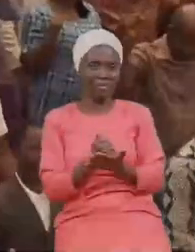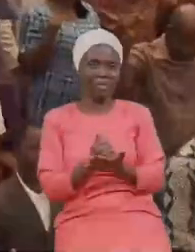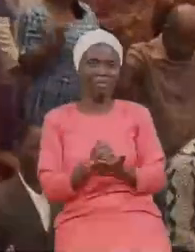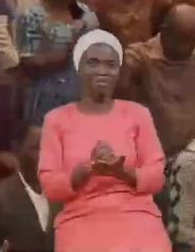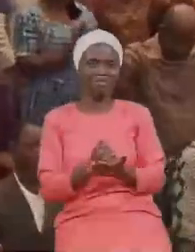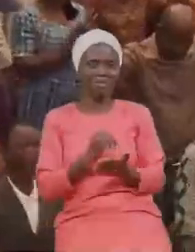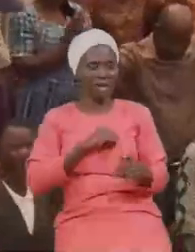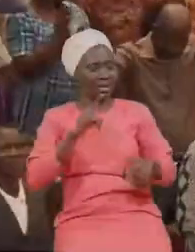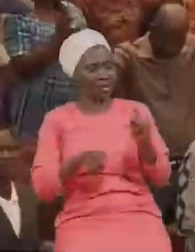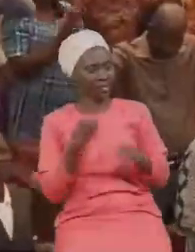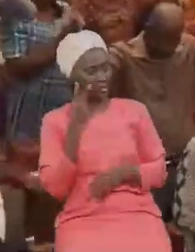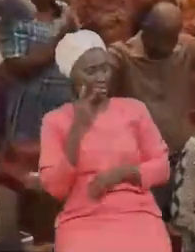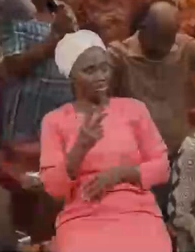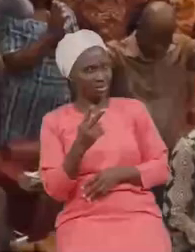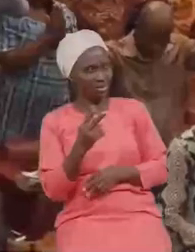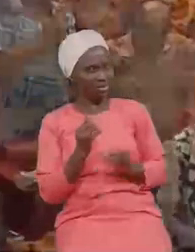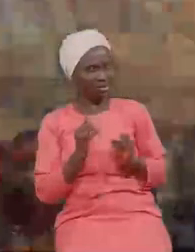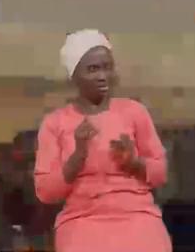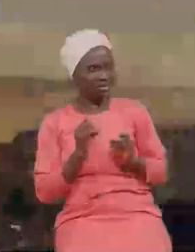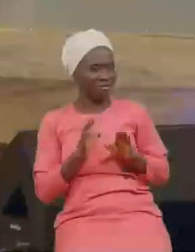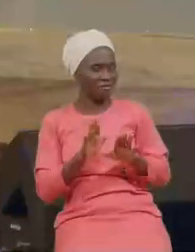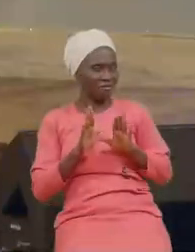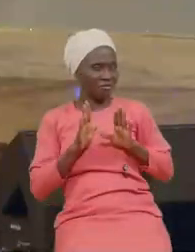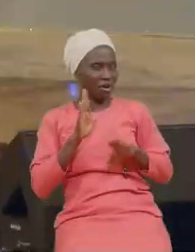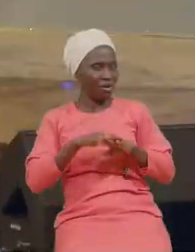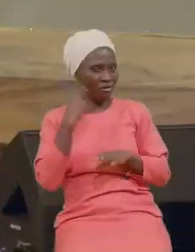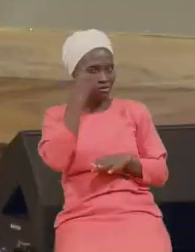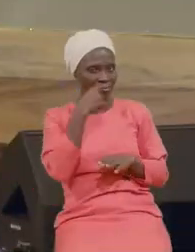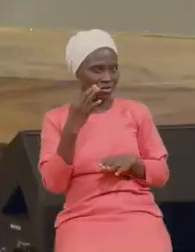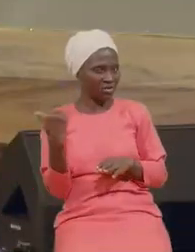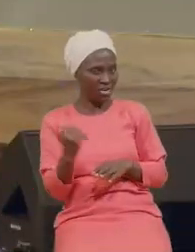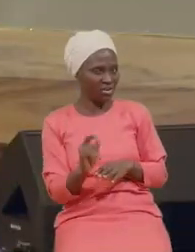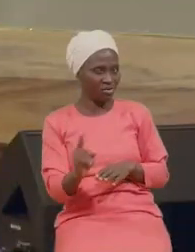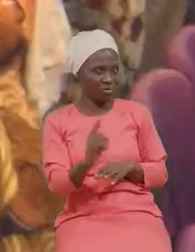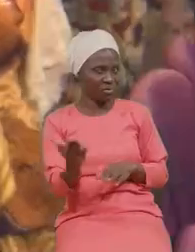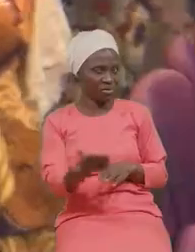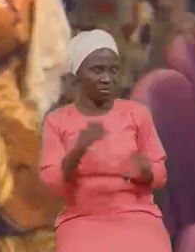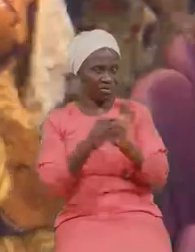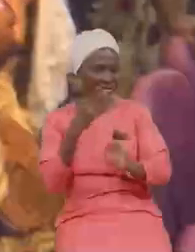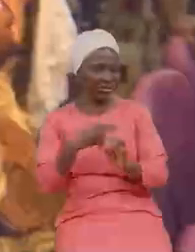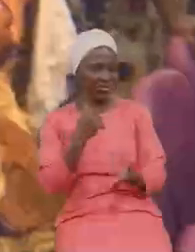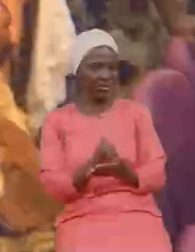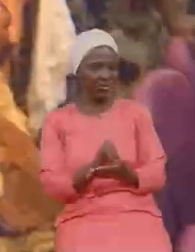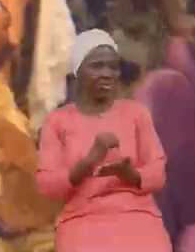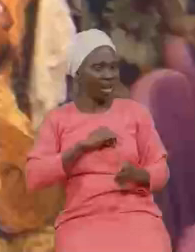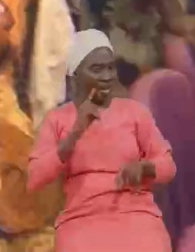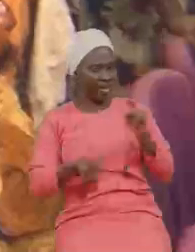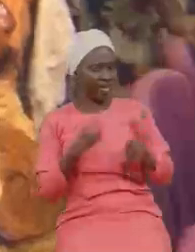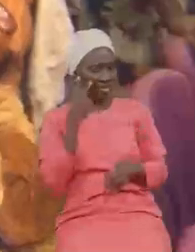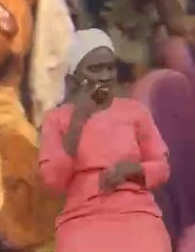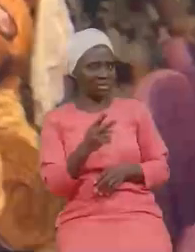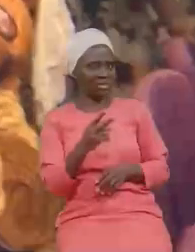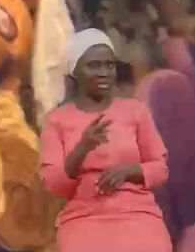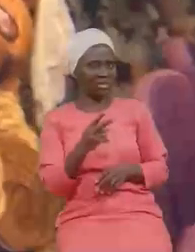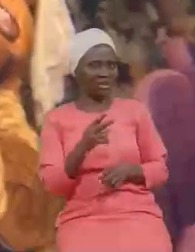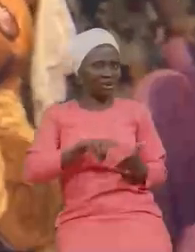je ne peux pas voir la crainte à votre visage je ne